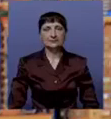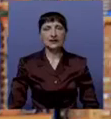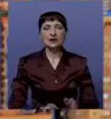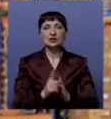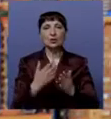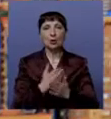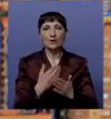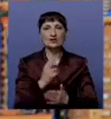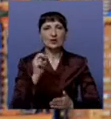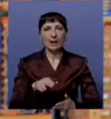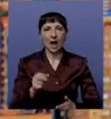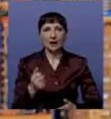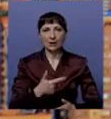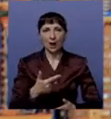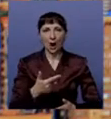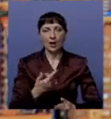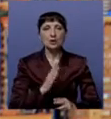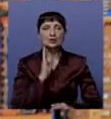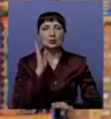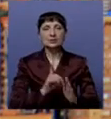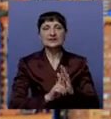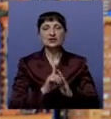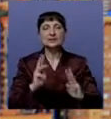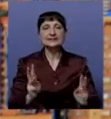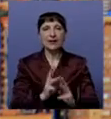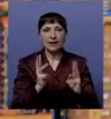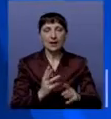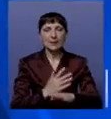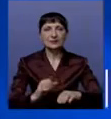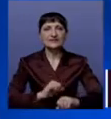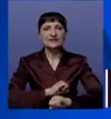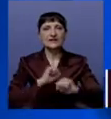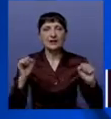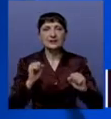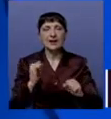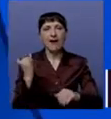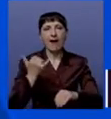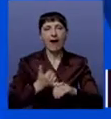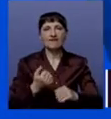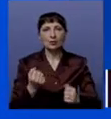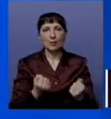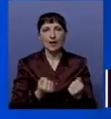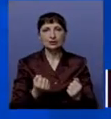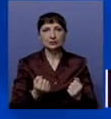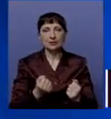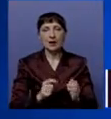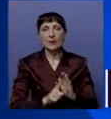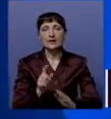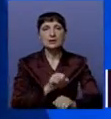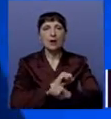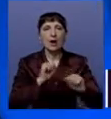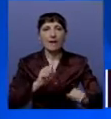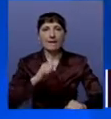Начинаем выпуск с ЧП в Атырау, где этим утром сначала загорелась, а затем взорвалась автозаправочная станция. Момент мощного